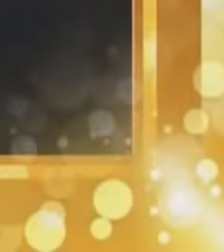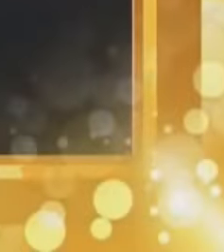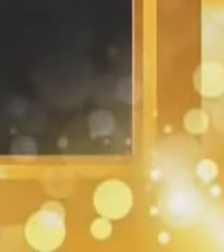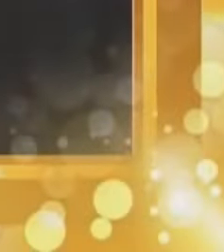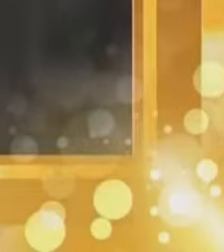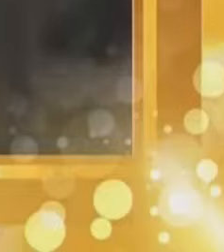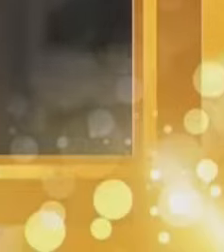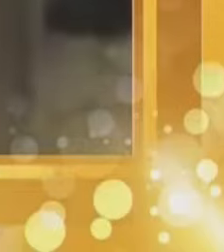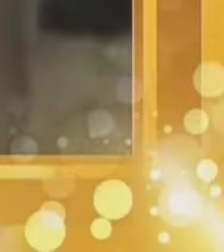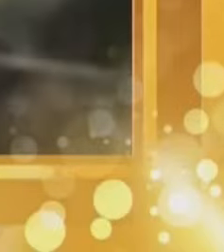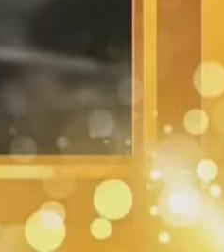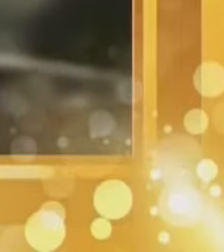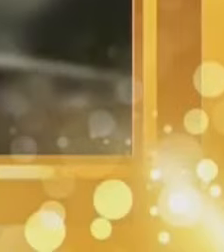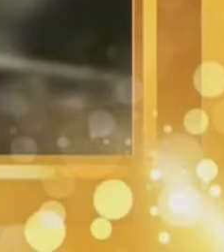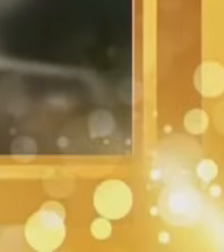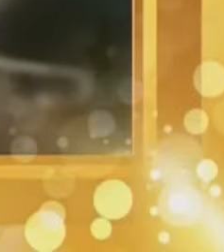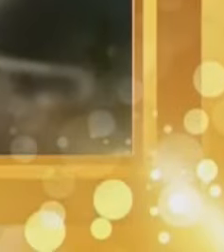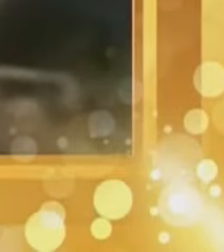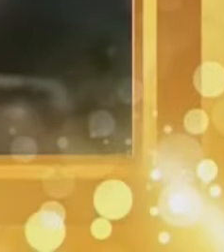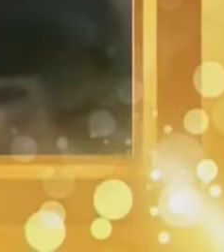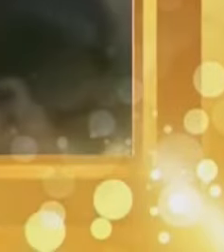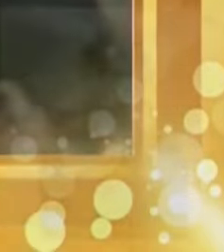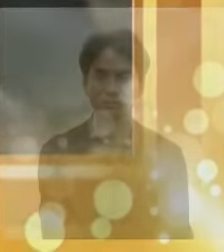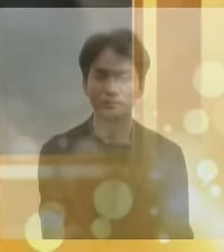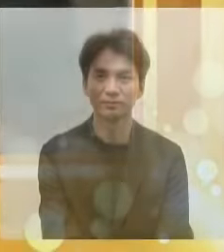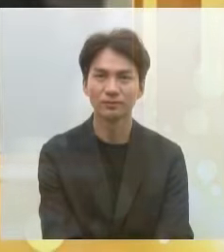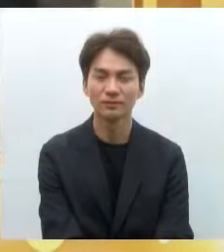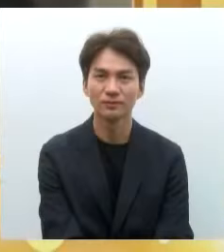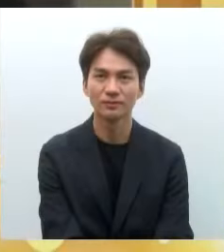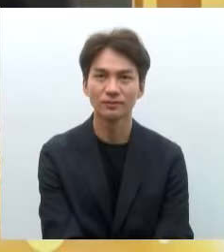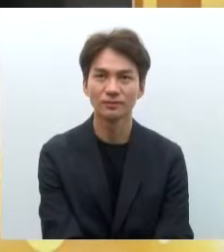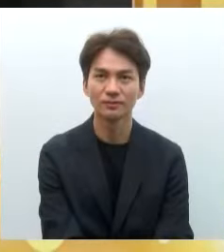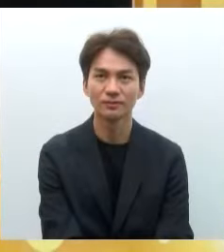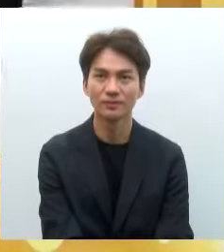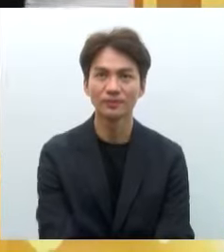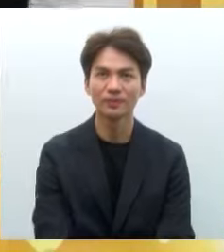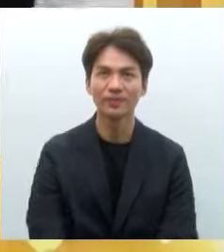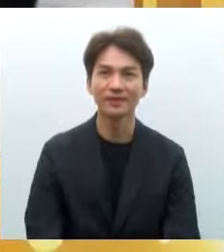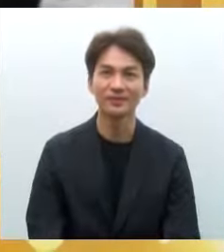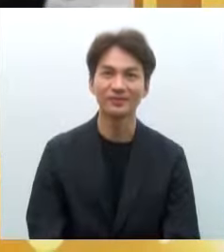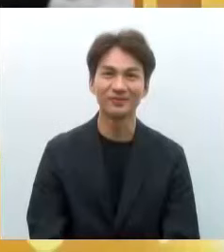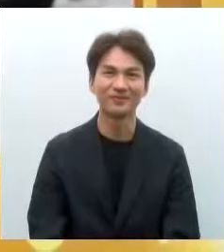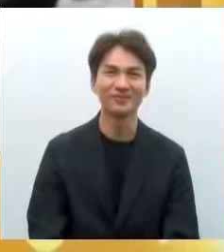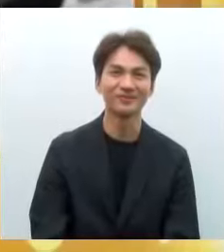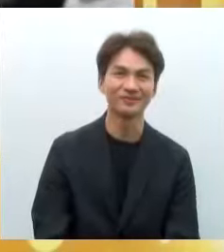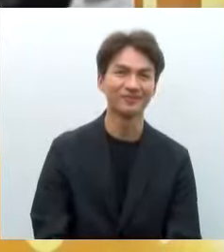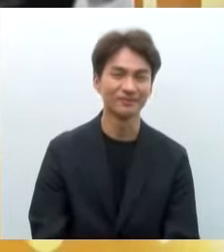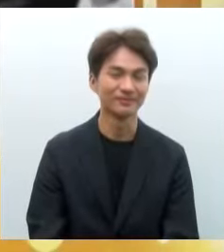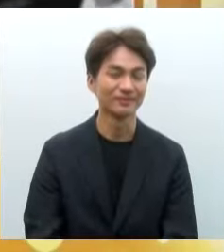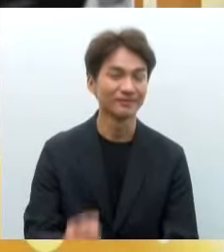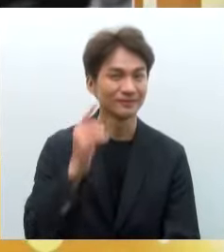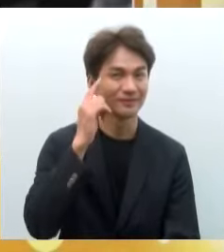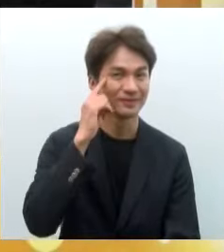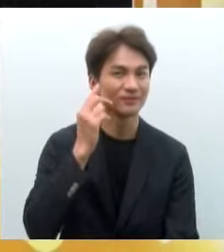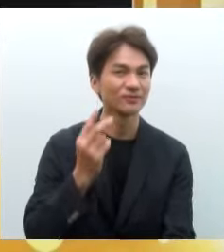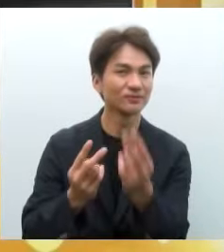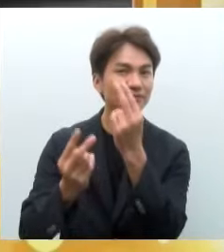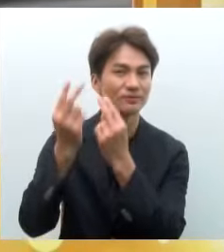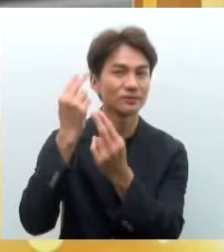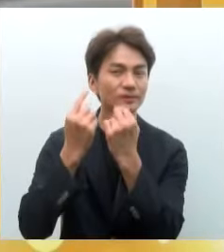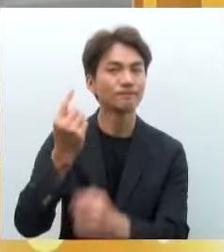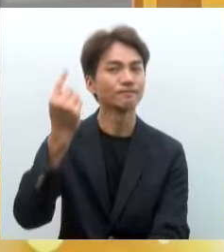นึกถึงนิดนึงตลอด70ปีของรัชกาลที่9ที่ผ่านมานี่ระลึกถึงท่านหน่อยว่าท่านเริ่มยังไ